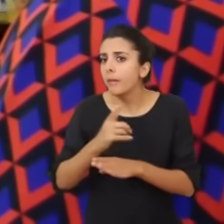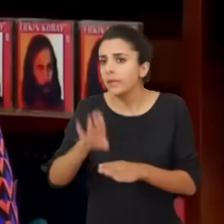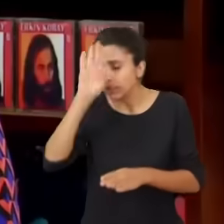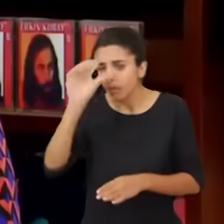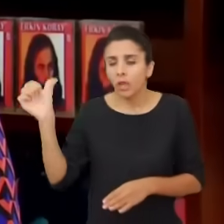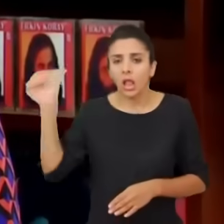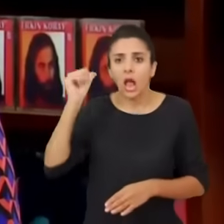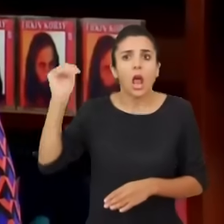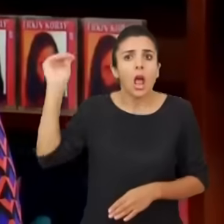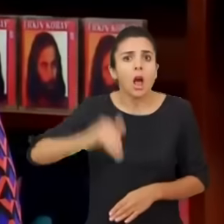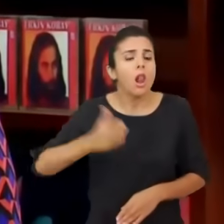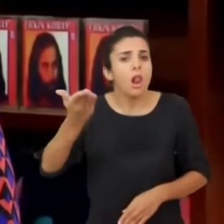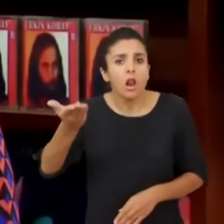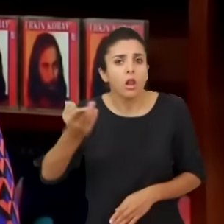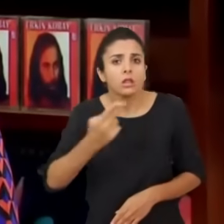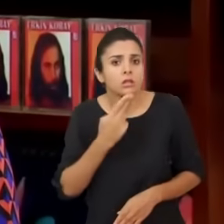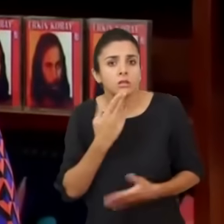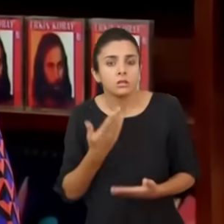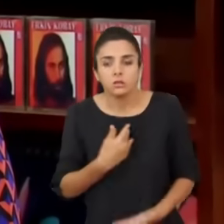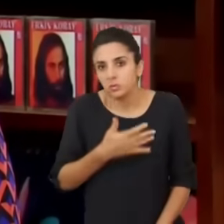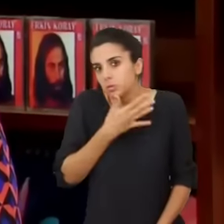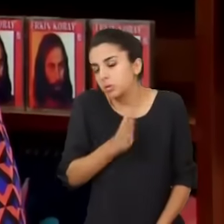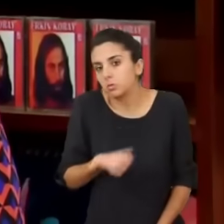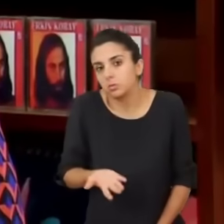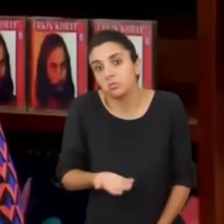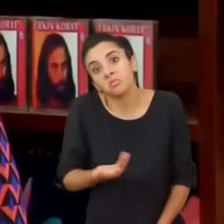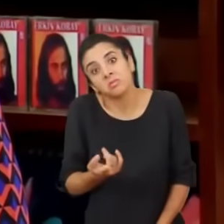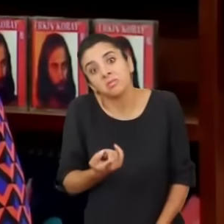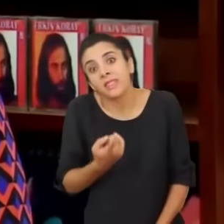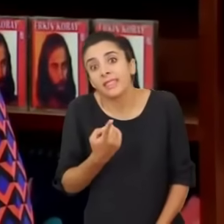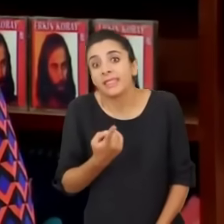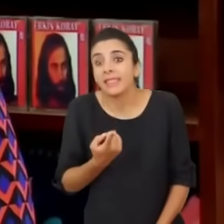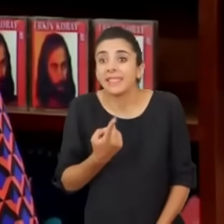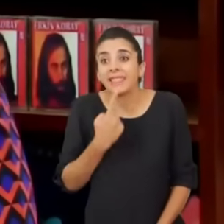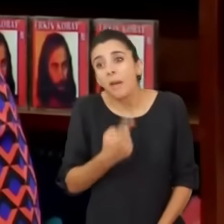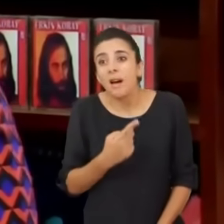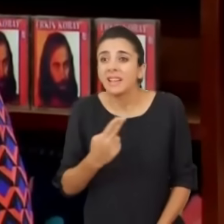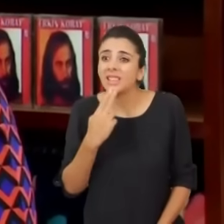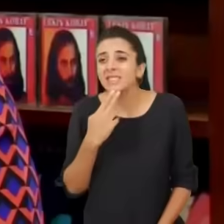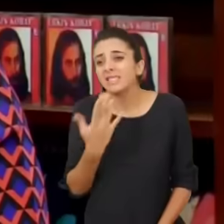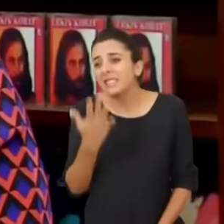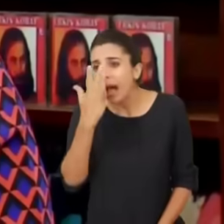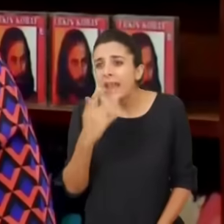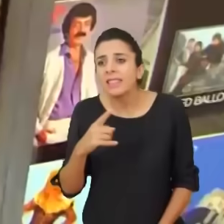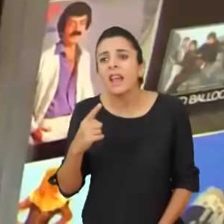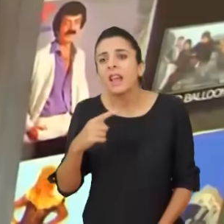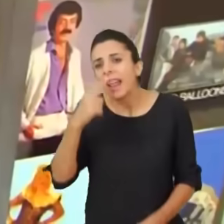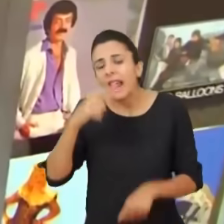İstanbul'a? Bilmiyorum işte. Bilmiyorum. Demek ki onun için kağıt üstünde kalmamış. Kadın takmış bize kafayı.